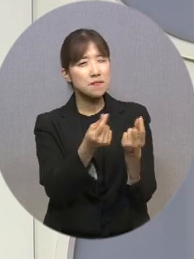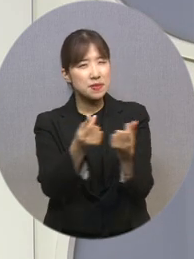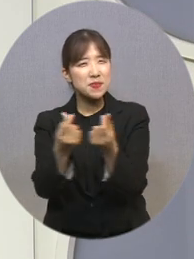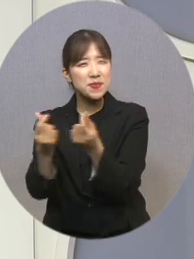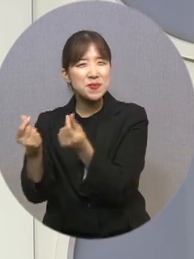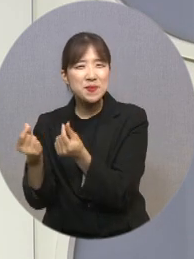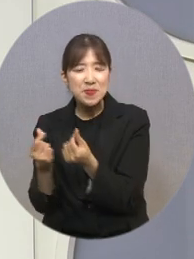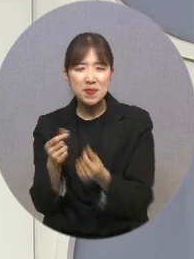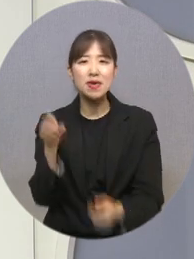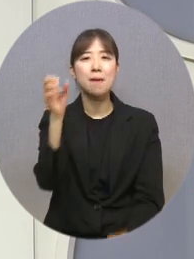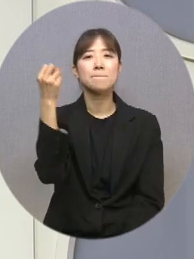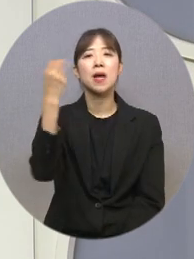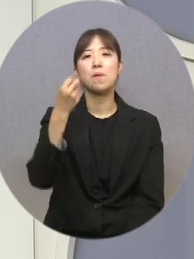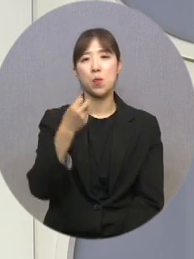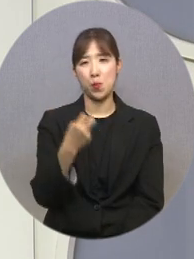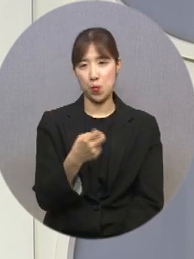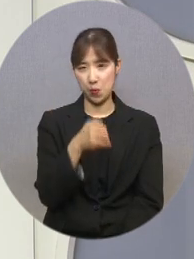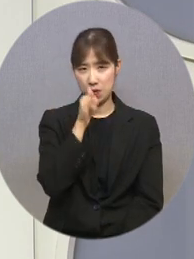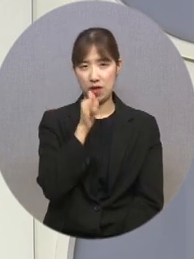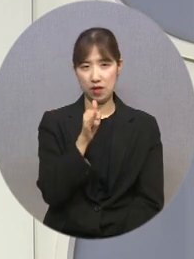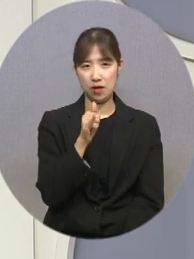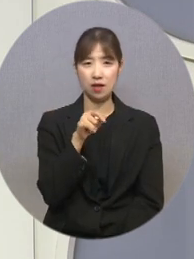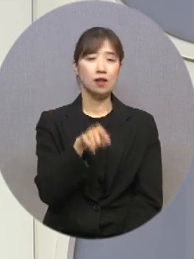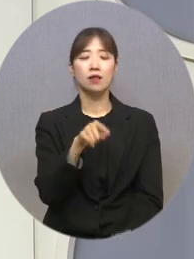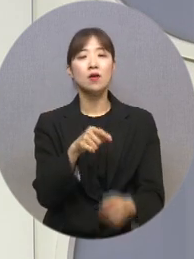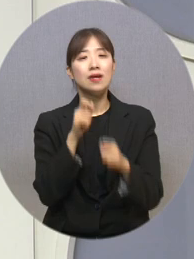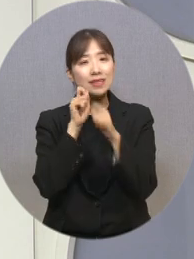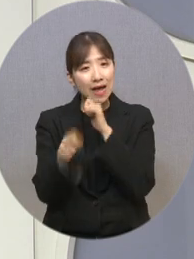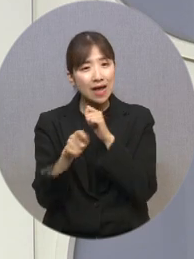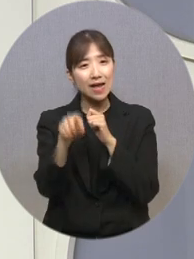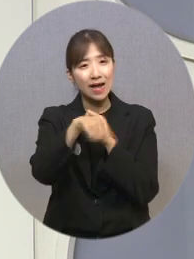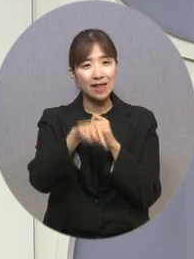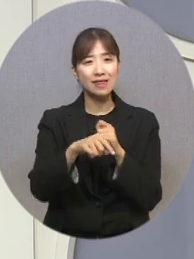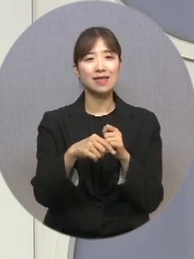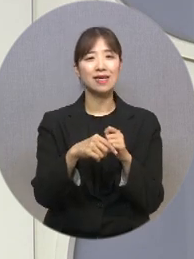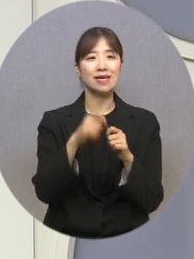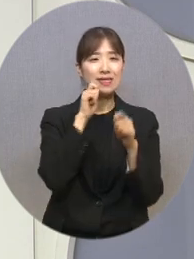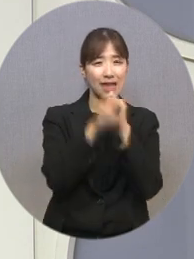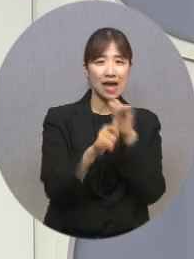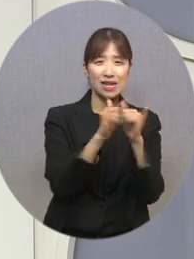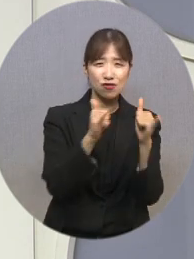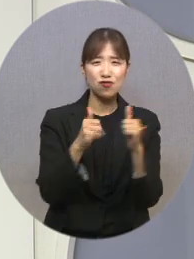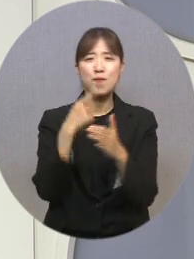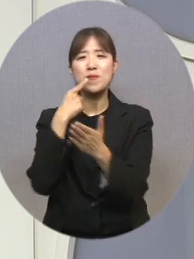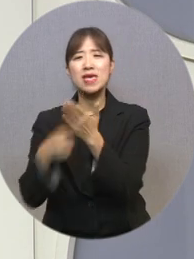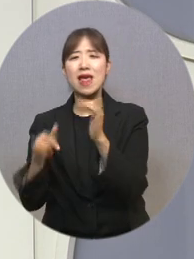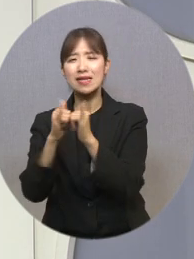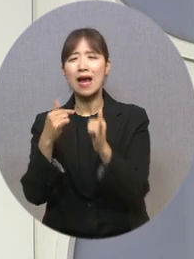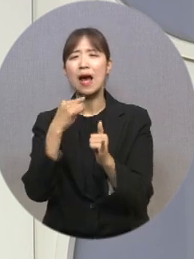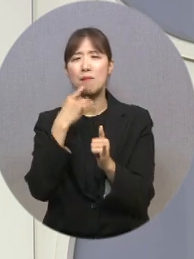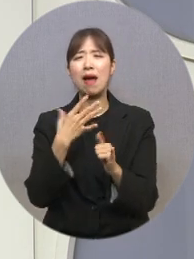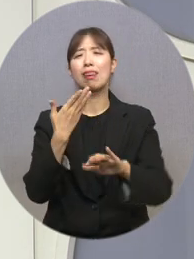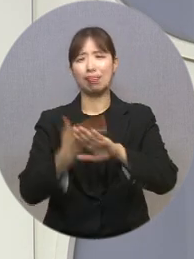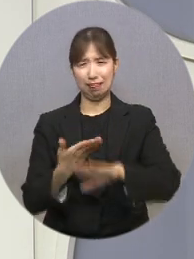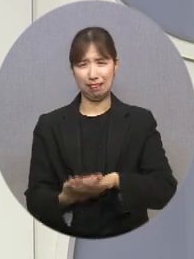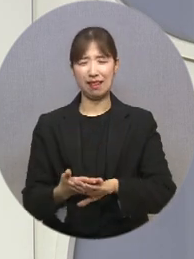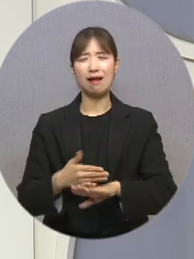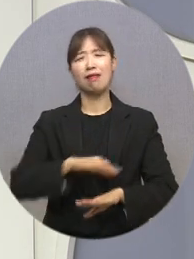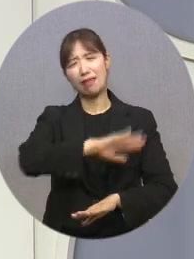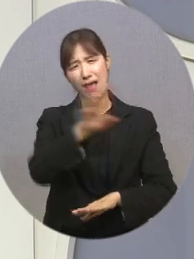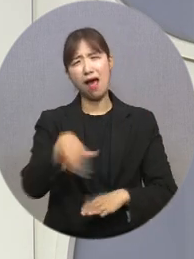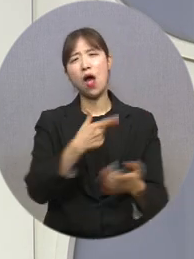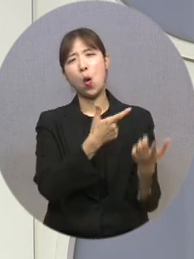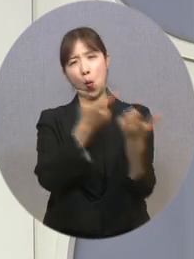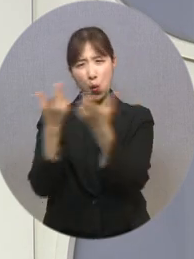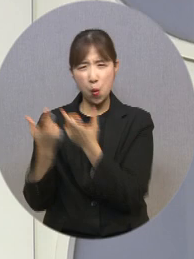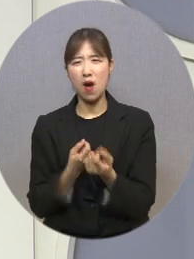같은 패턴이 반복되고 사기의 그 무대 안에는 사기꾼과 피해자만 다를 뿐이지 같은 패턴으로 반복되니까 너무 야, 이거